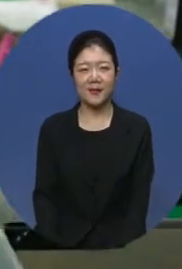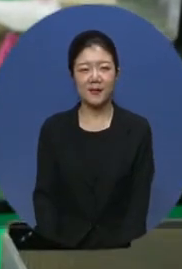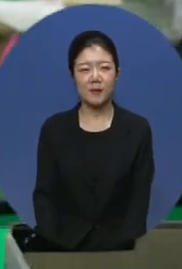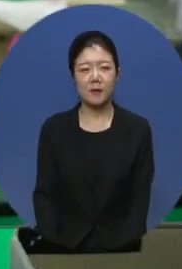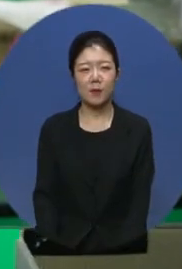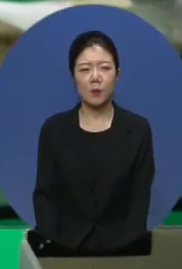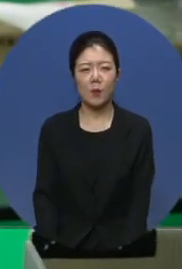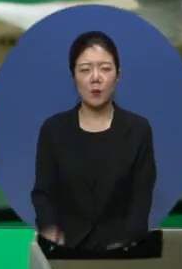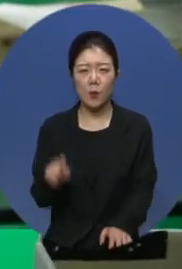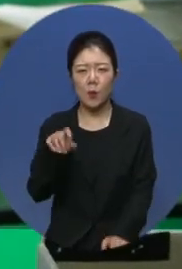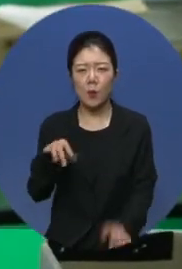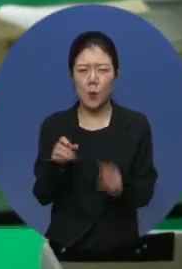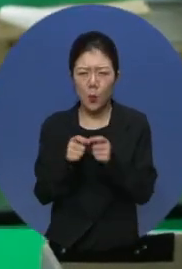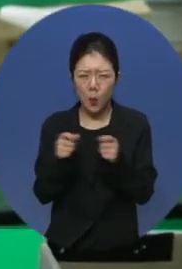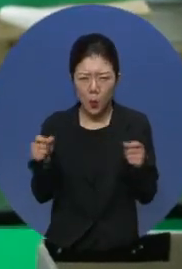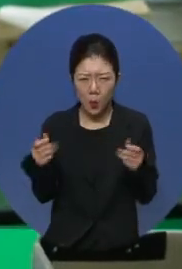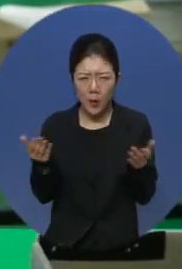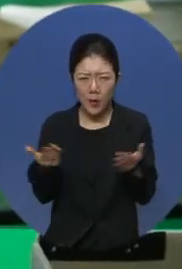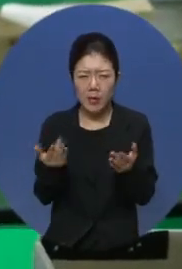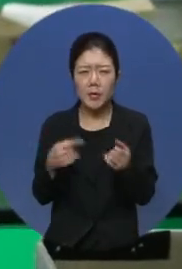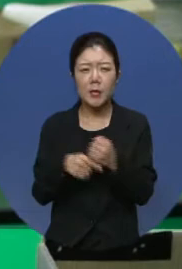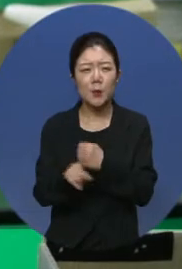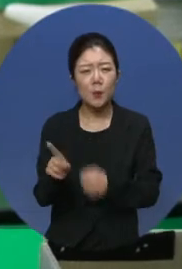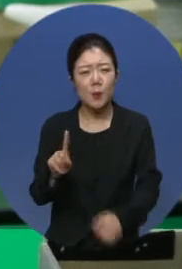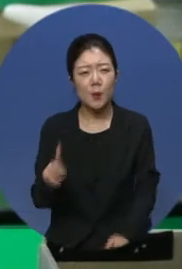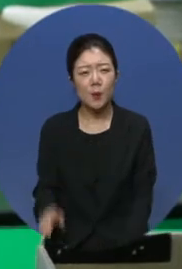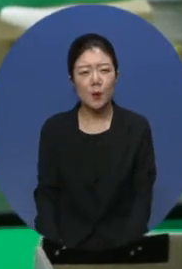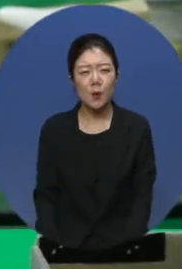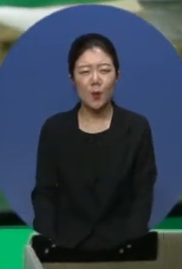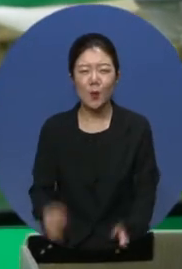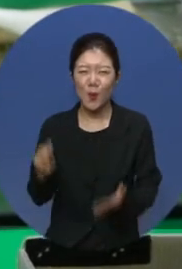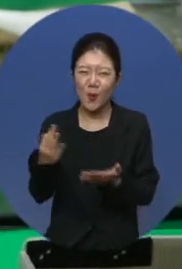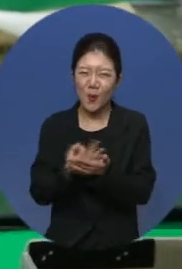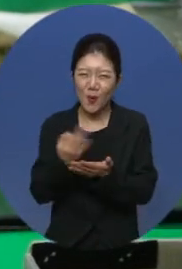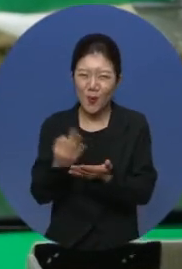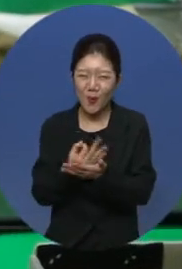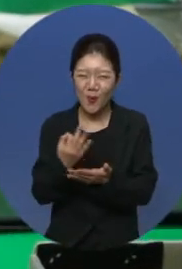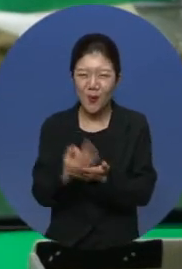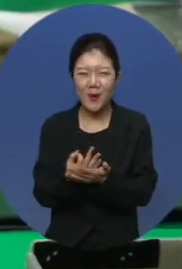근데 왜 이렇게 오래 여기서 오랫동안 일하신 이유가 있어요? 돈을 많이 벌어야